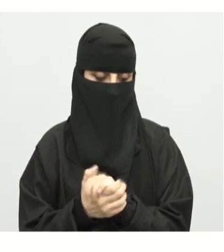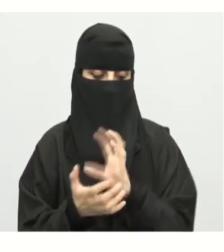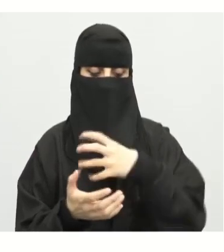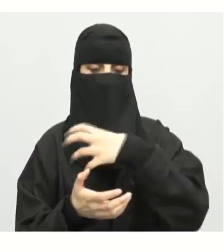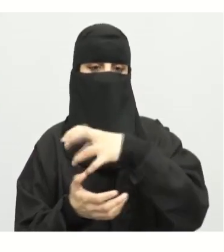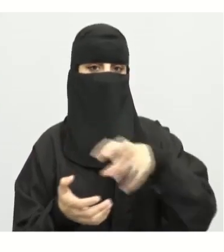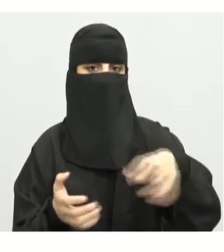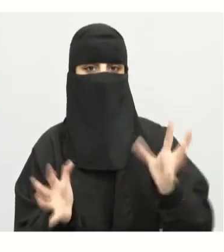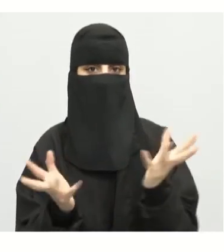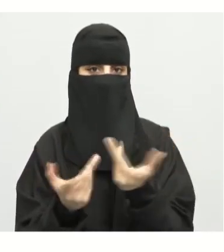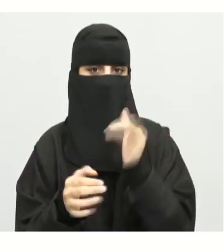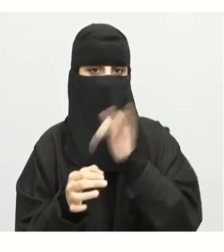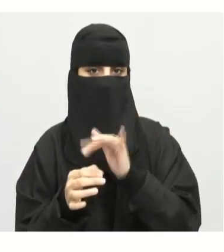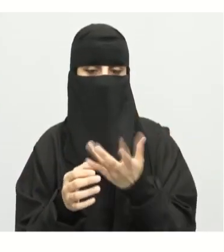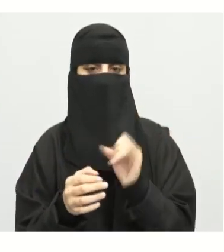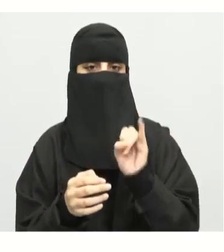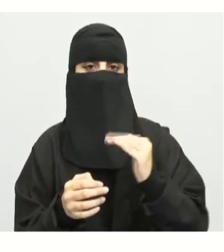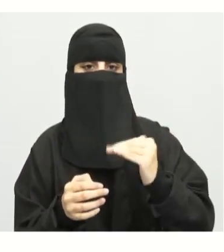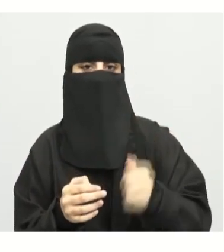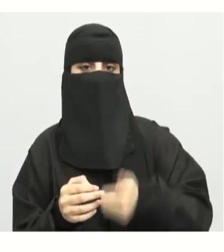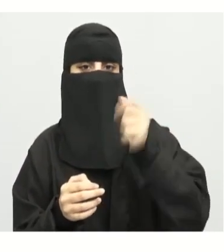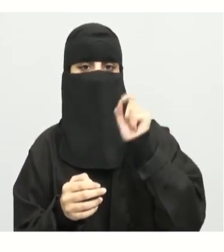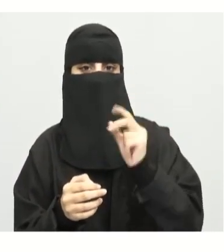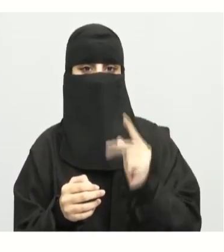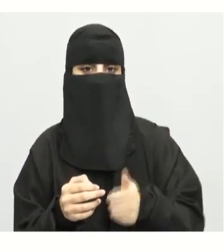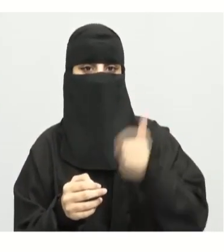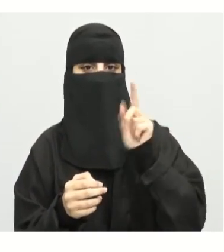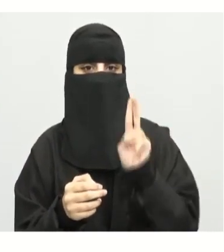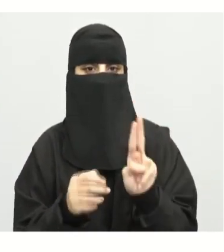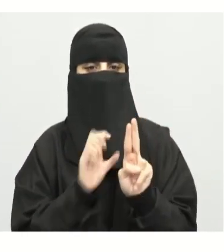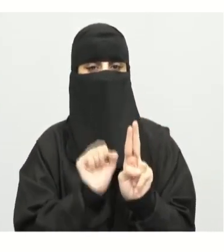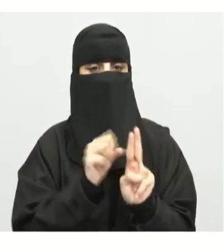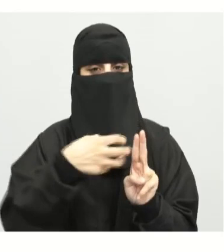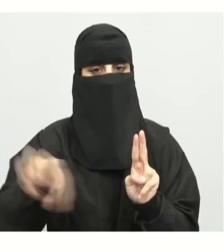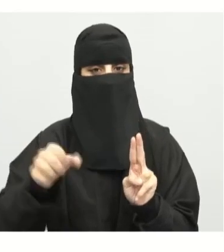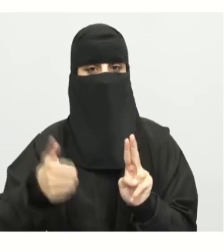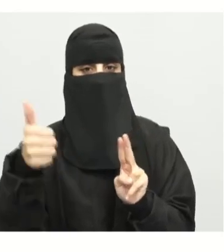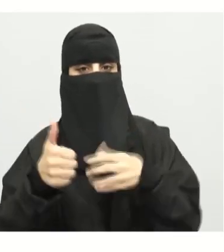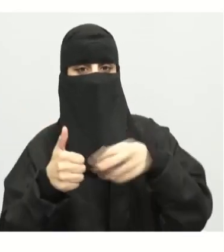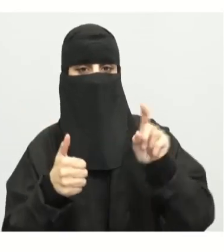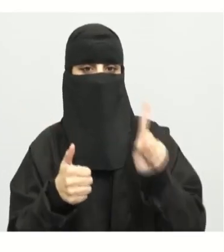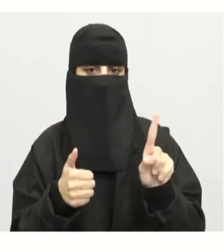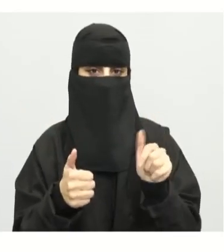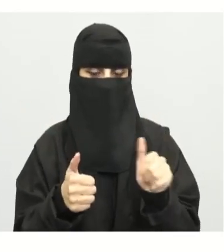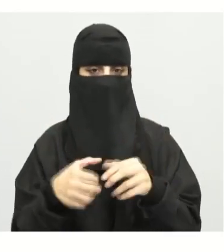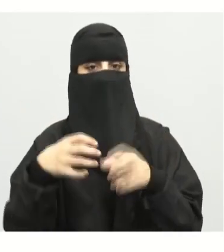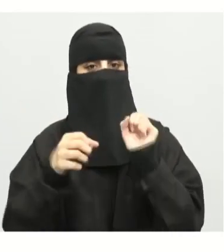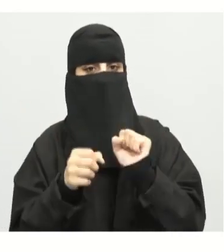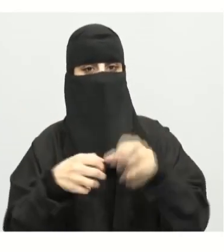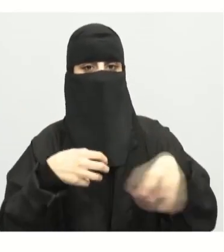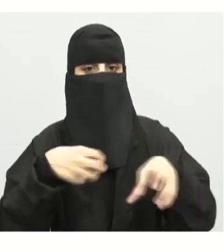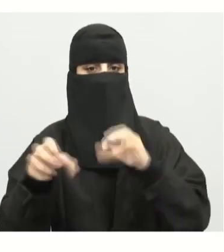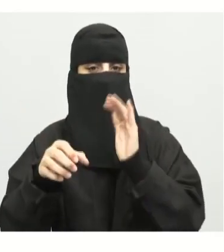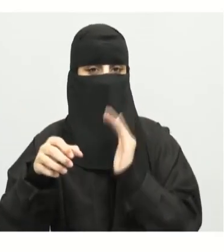تتكون كل منطقه من محافظات من فئتي الف وباء وكل محافظه يتبعها مراكز من